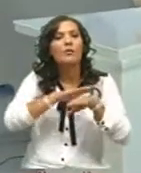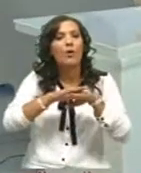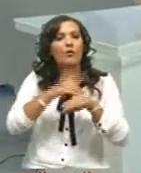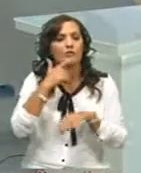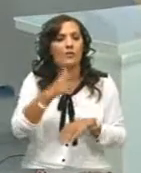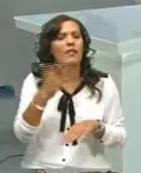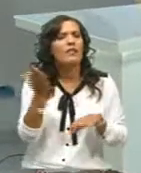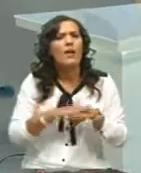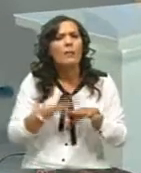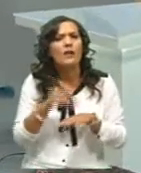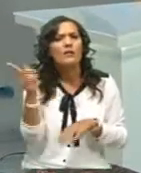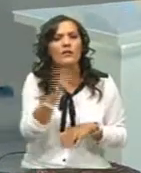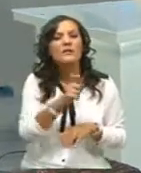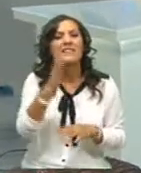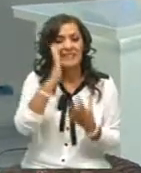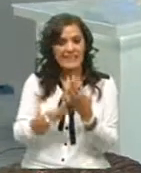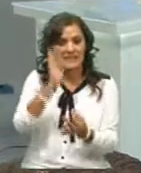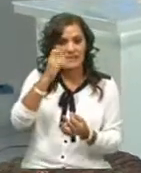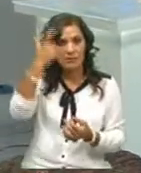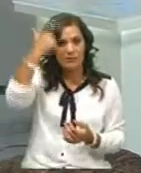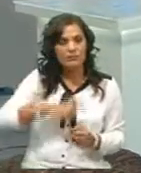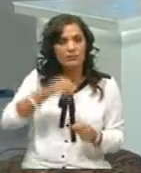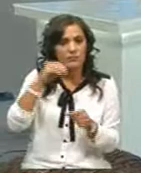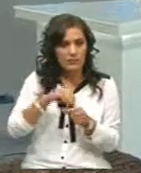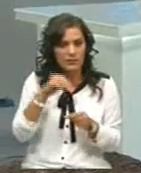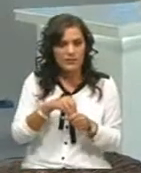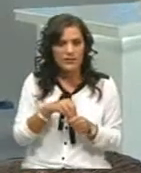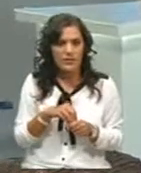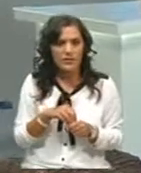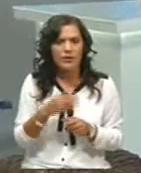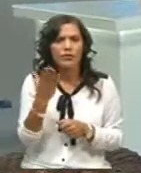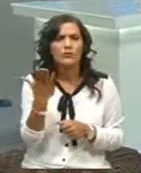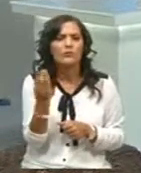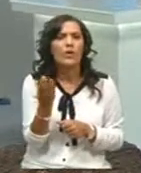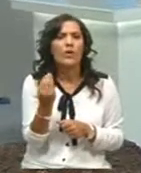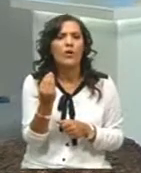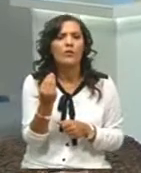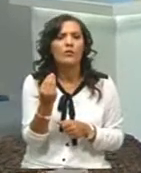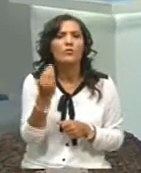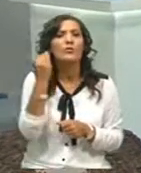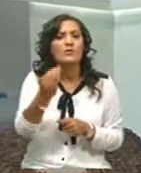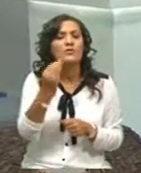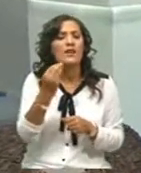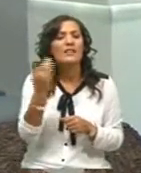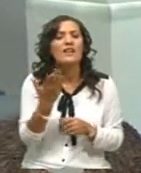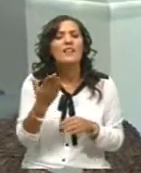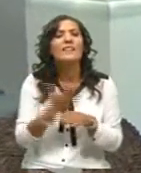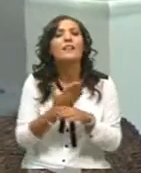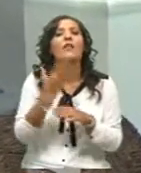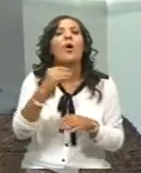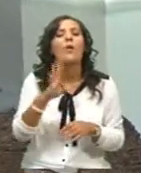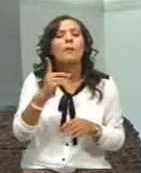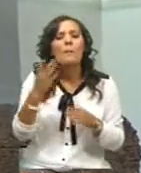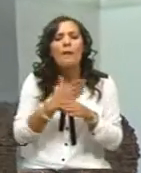yapar ve ins insanın bünyesinde Ama çoğu hoş şeylere neden olmayan